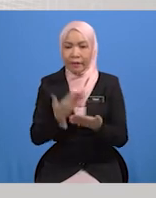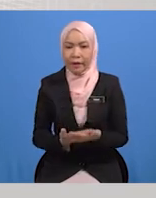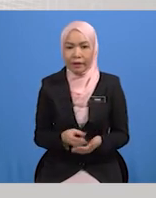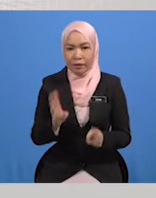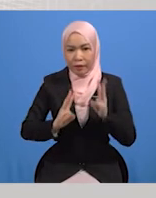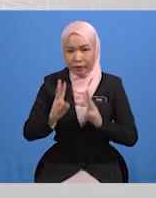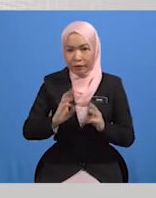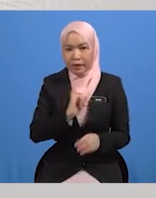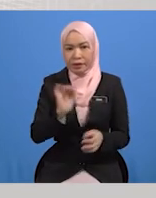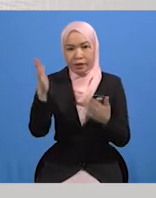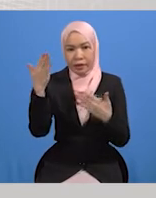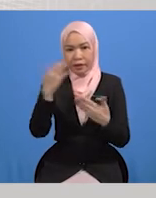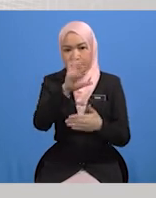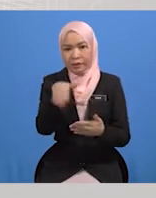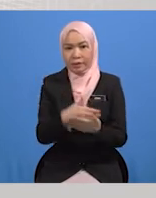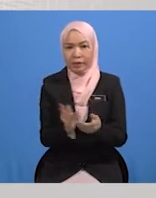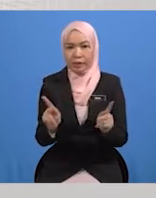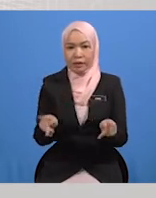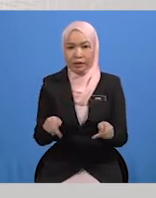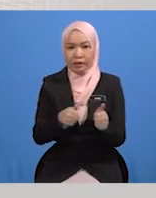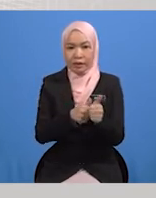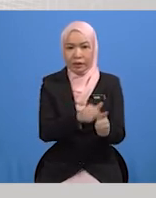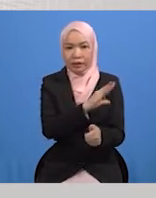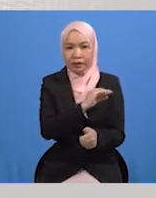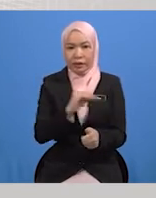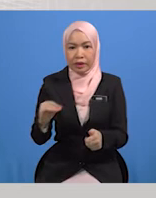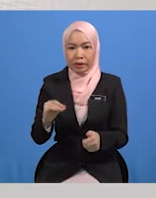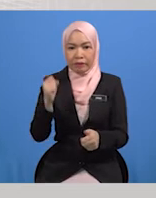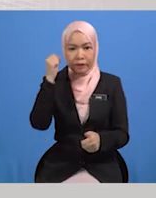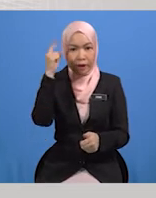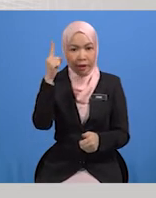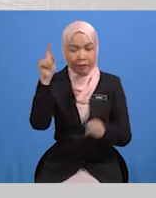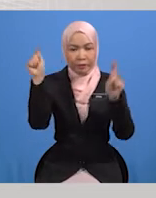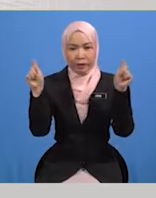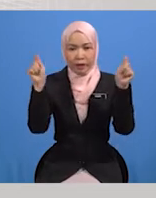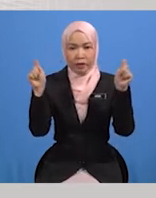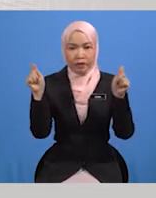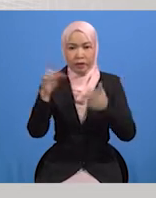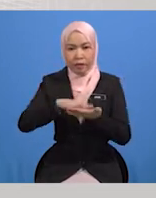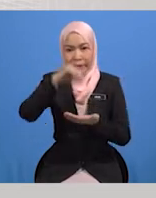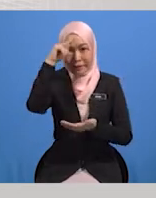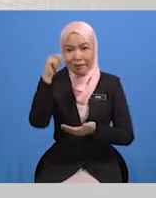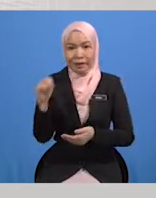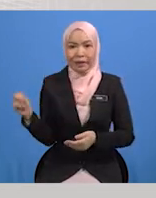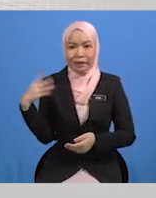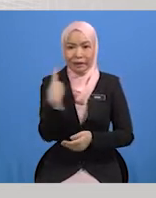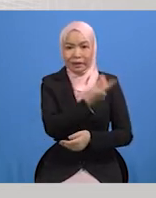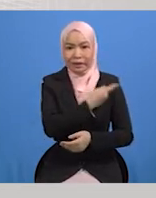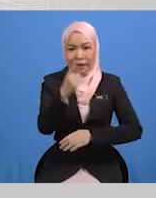Harapan saya semua pelajar dapat mengikuti dan memahami topik pembelajaran